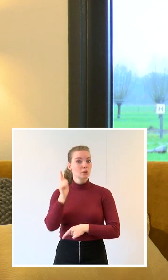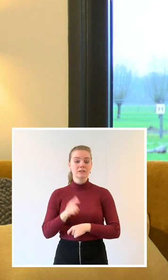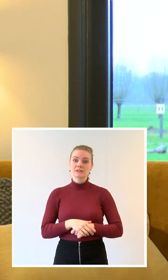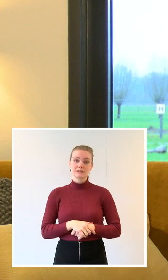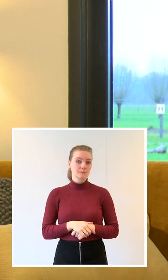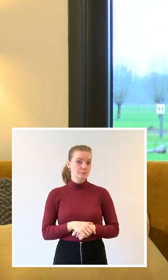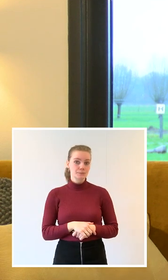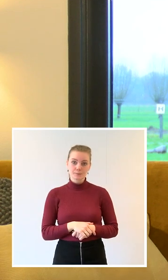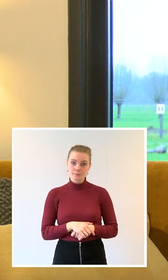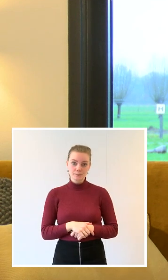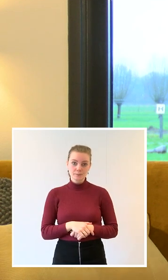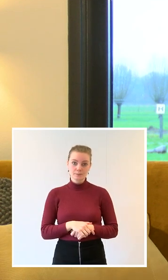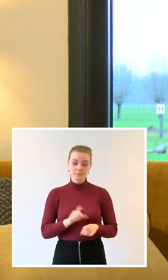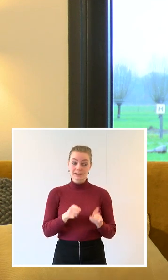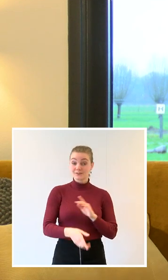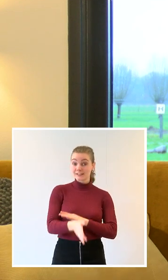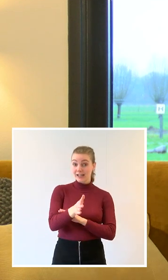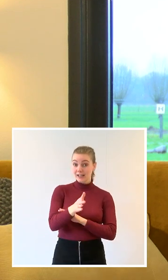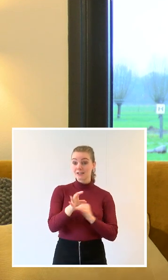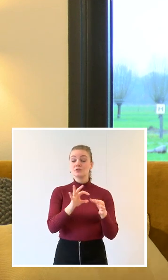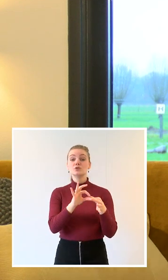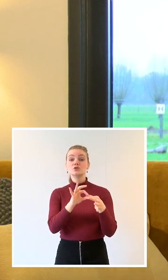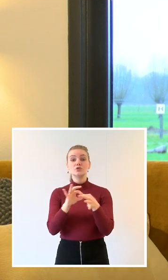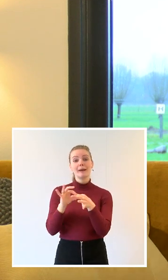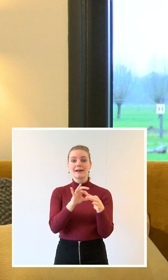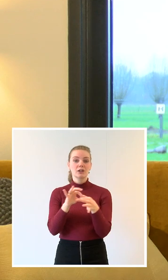wat te maken heeft met een roep van God.